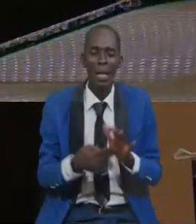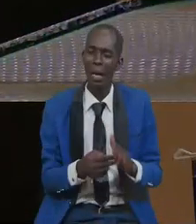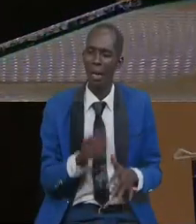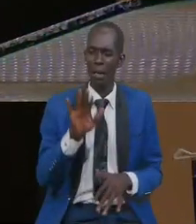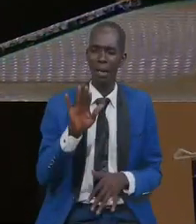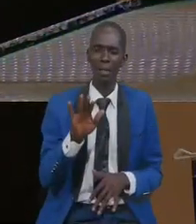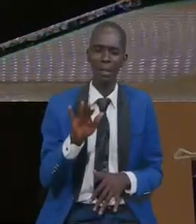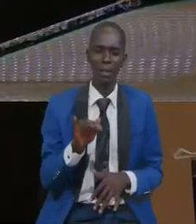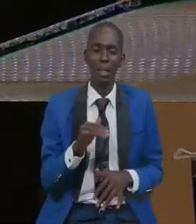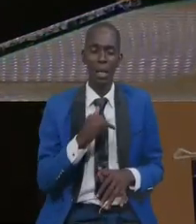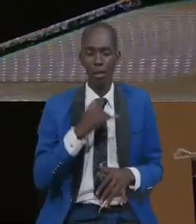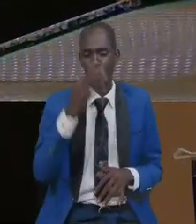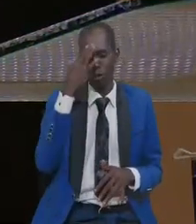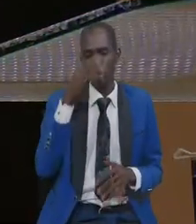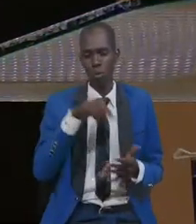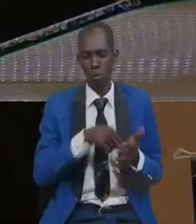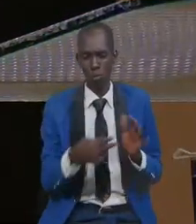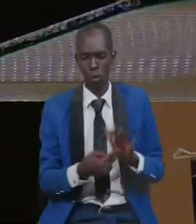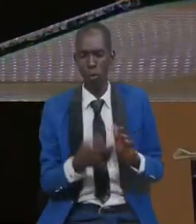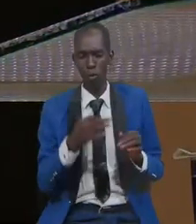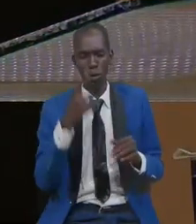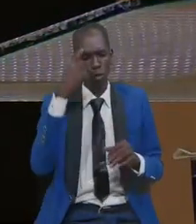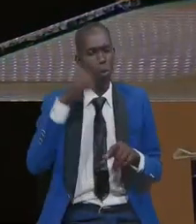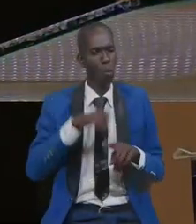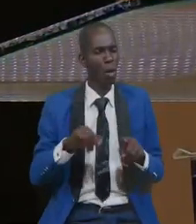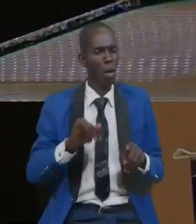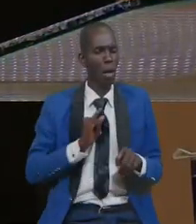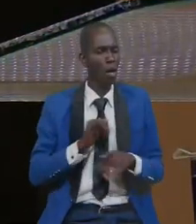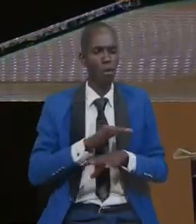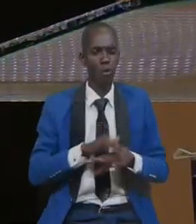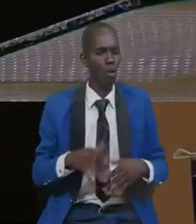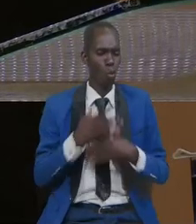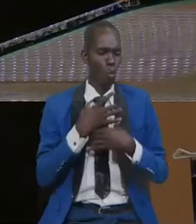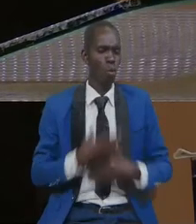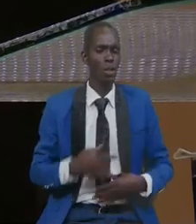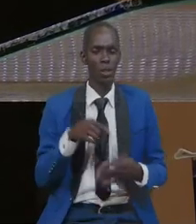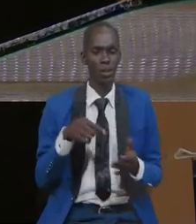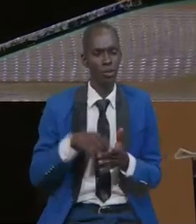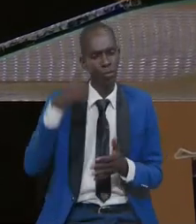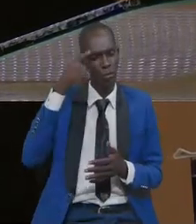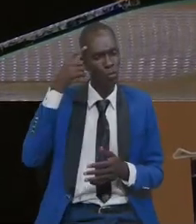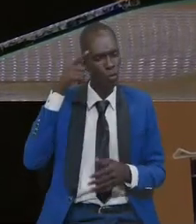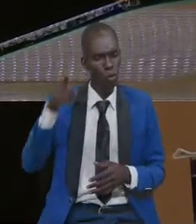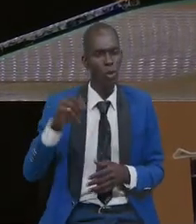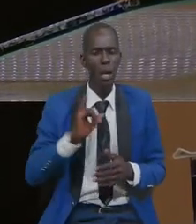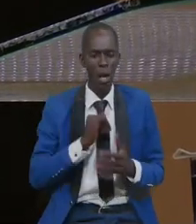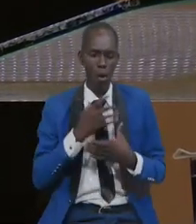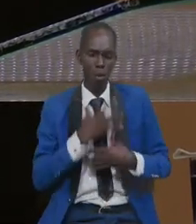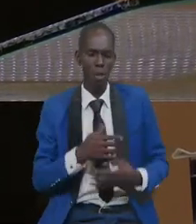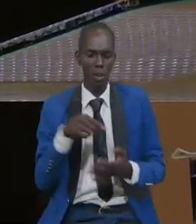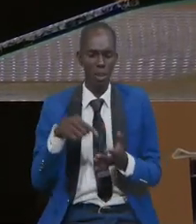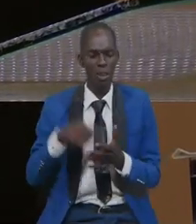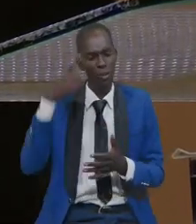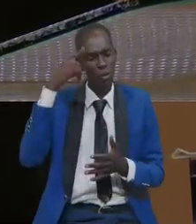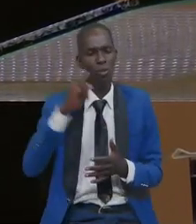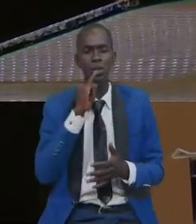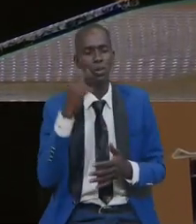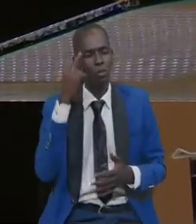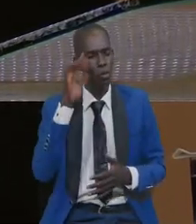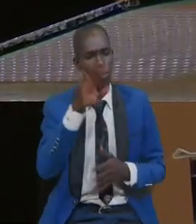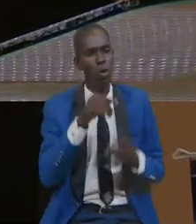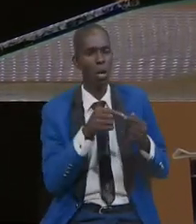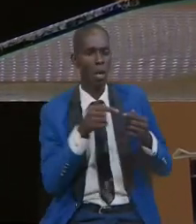ne plaise que ceci soit pour tes ennemis. C'est ce que les gens disent habituellement. Si quelqu'un est malade, et vous dites, hey, « Hé, comment allez-vous ? » Ah,